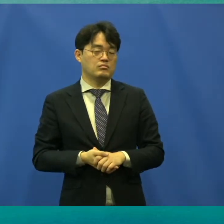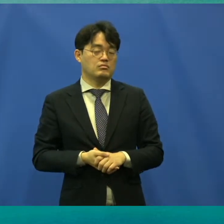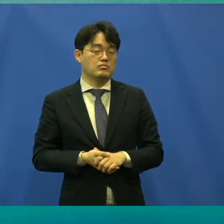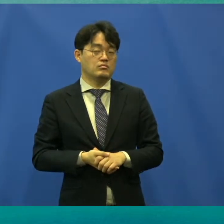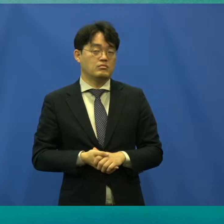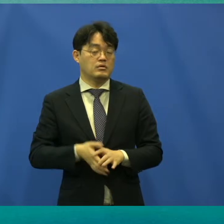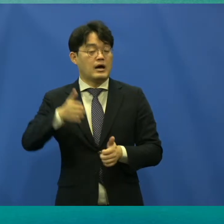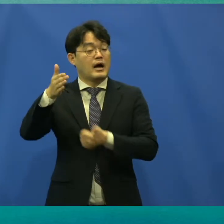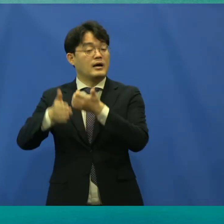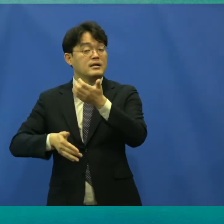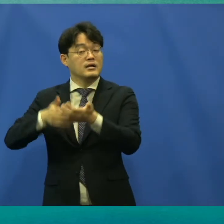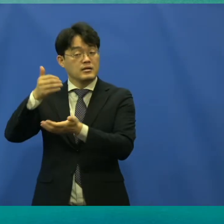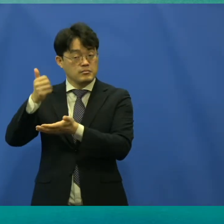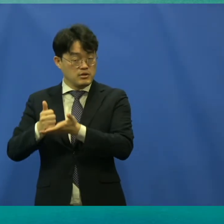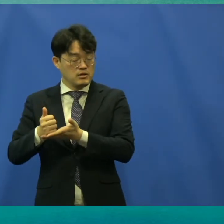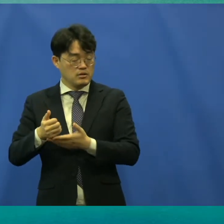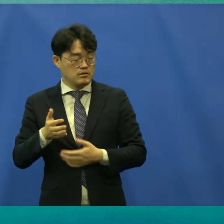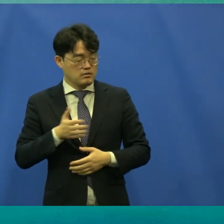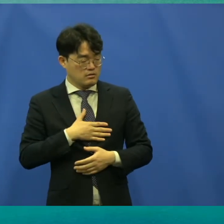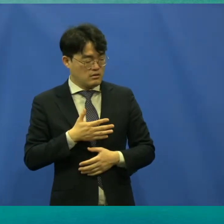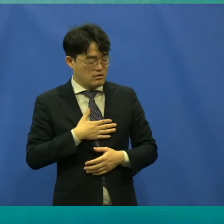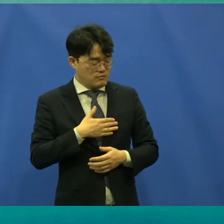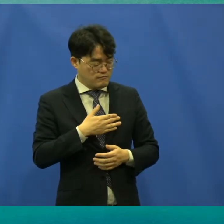셀 수 없습니다.